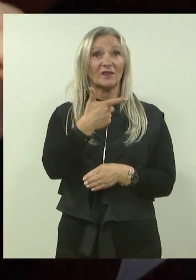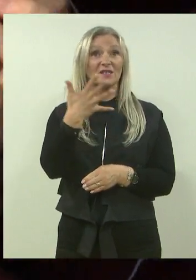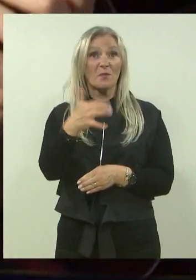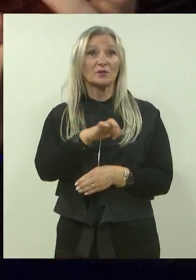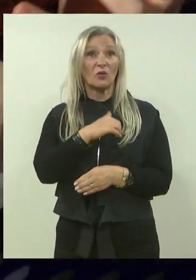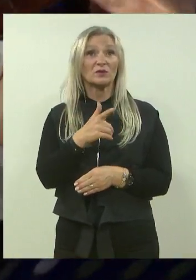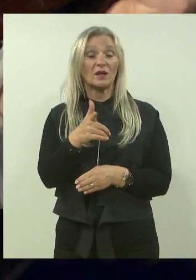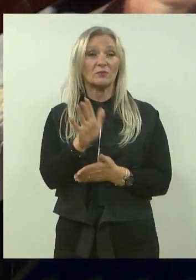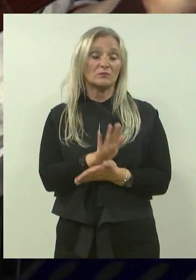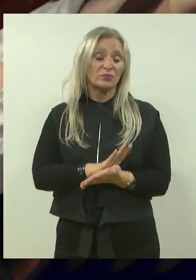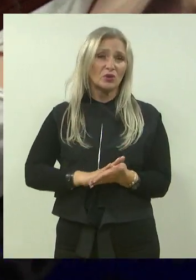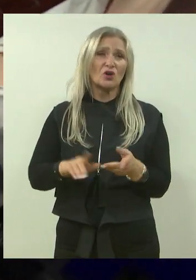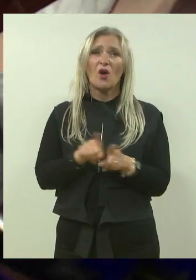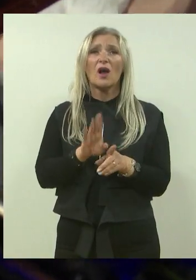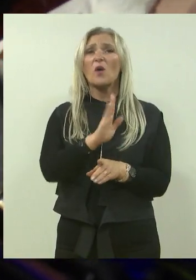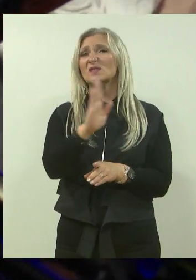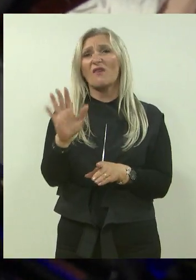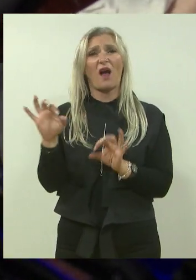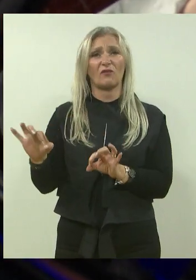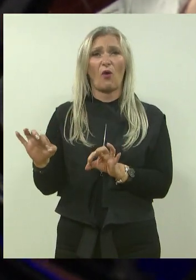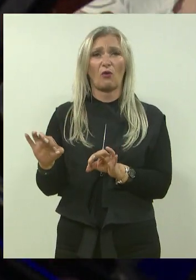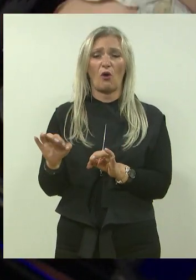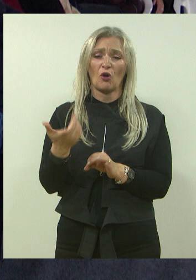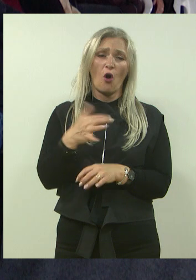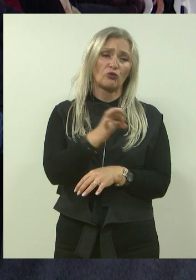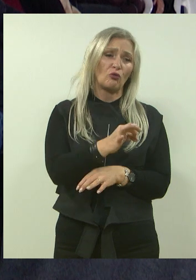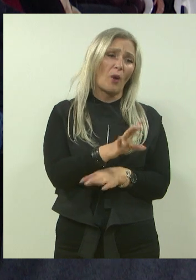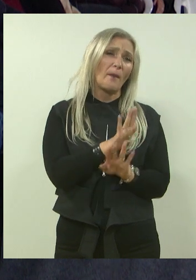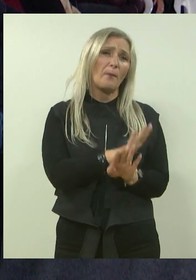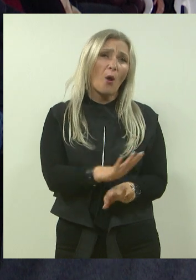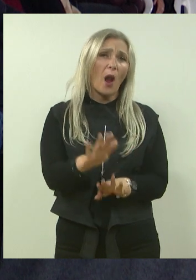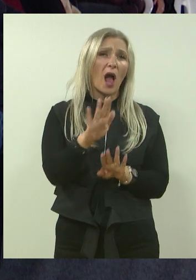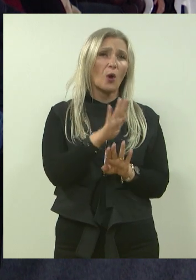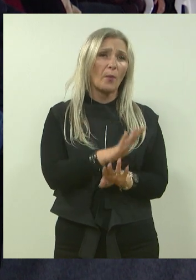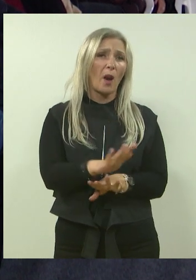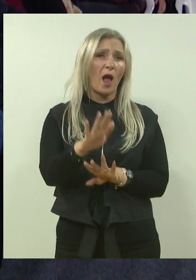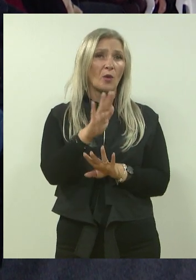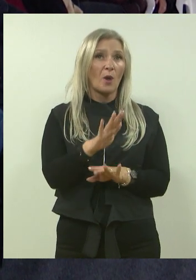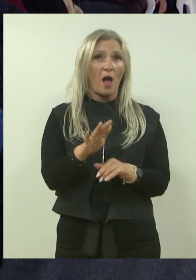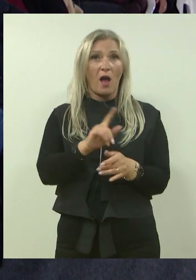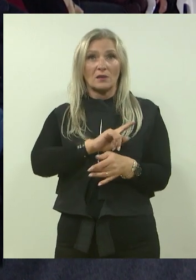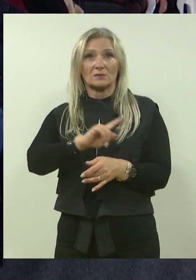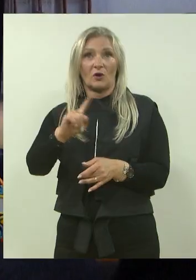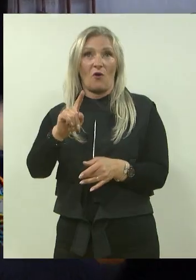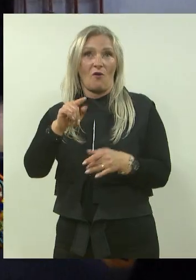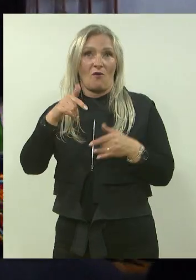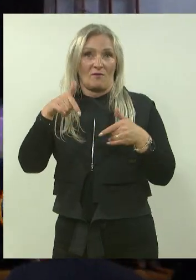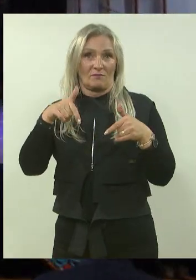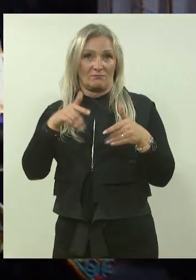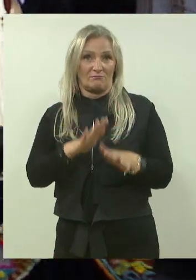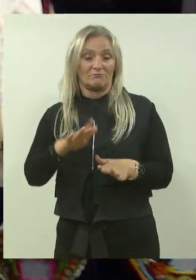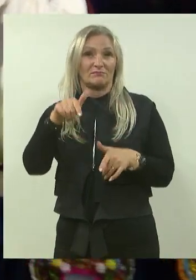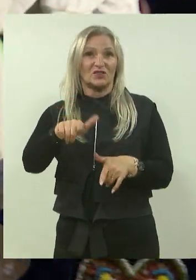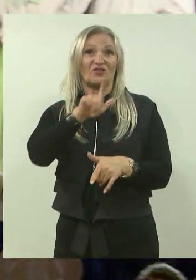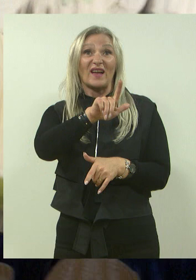krenulo, kako i u svakom Kudu, krenulo je od nule, malo po malo. I eto, trenutno smo došli da imamo 25 tamburaša tu u društvu, tako